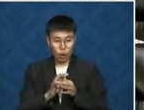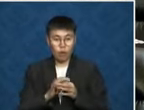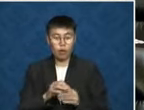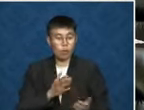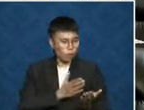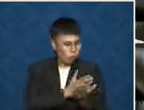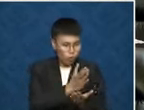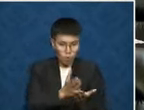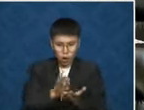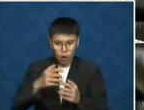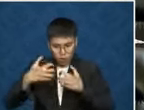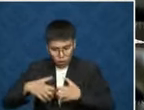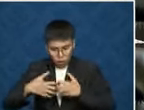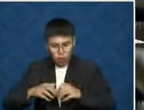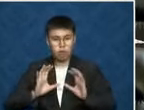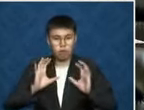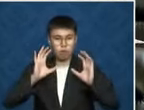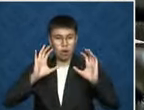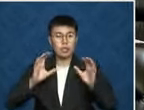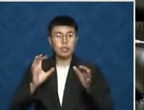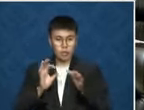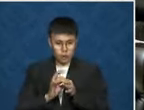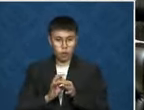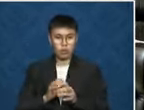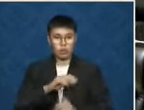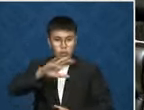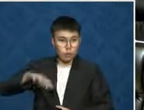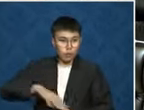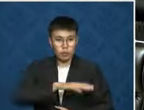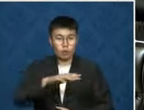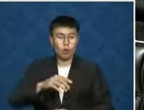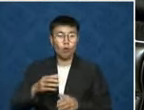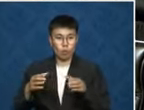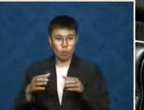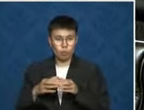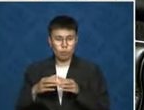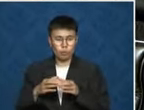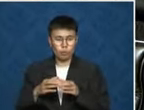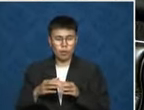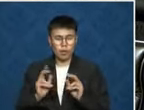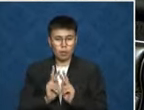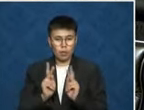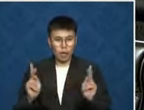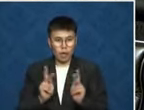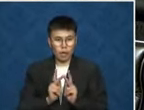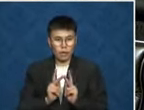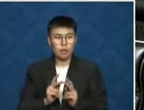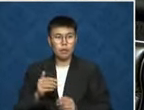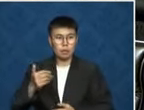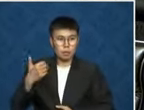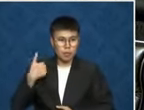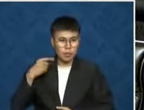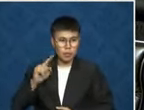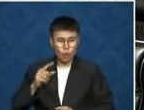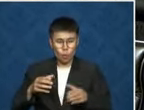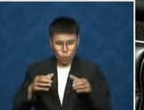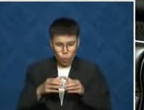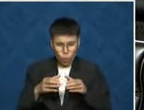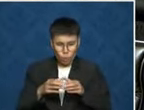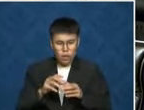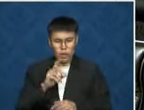ทุกส่วนอุตสาหกรรมทุกส่วนราชการนะครับแล้วก็ไม่ได้เกี่ยวข้องกับคณะกรรมการสามัญชุดใดชุดหนึ่งนะครับจะไปอยู่แค่คณะสามั